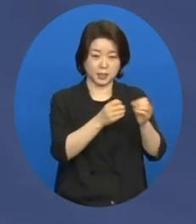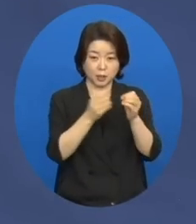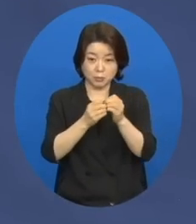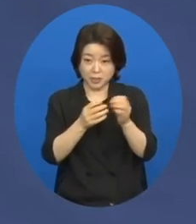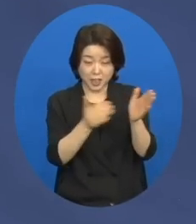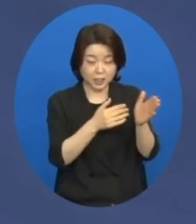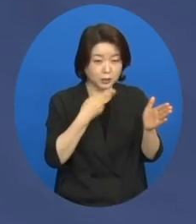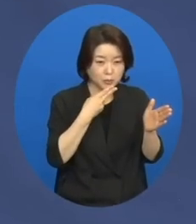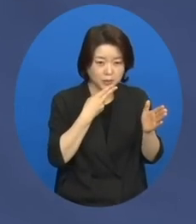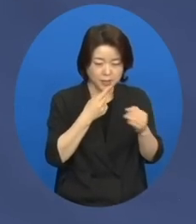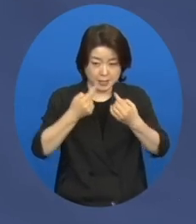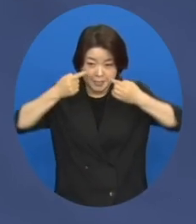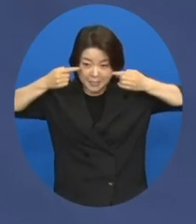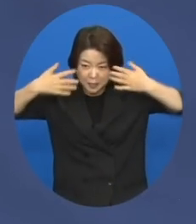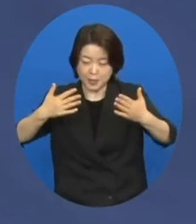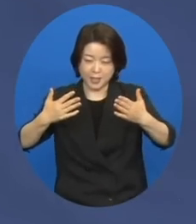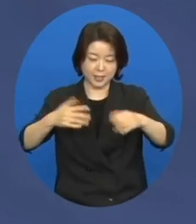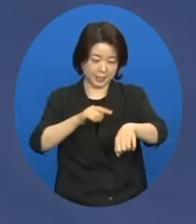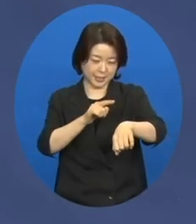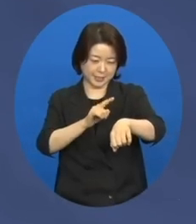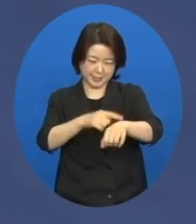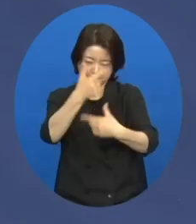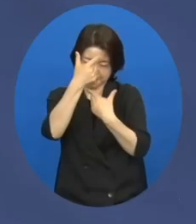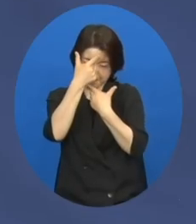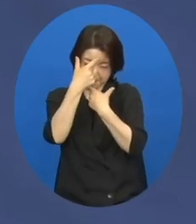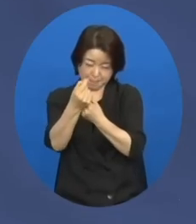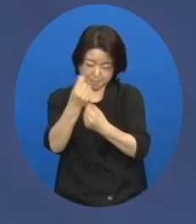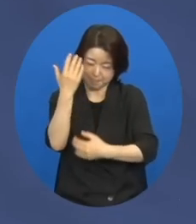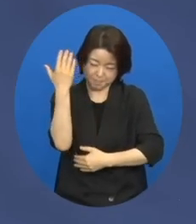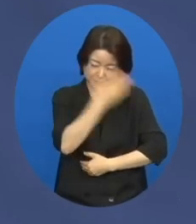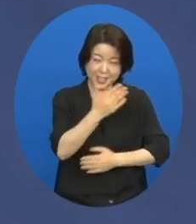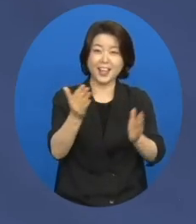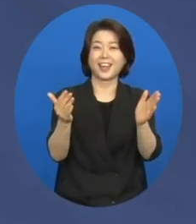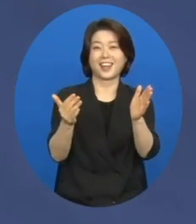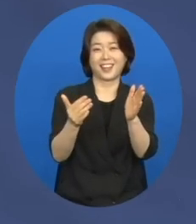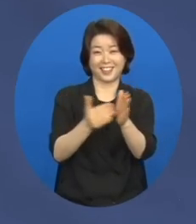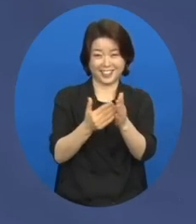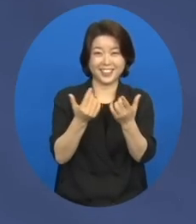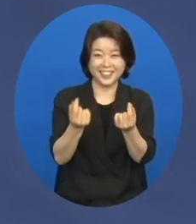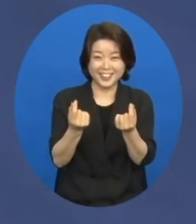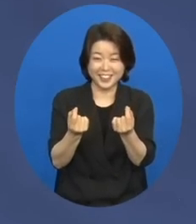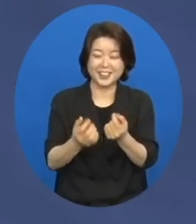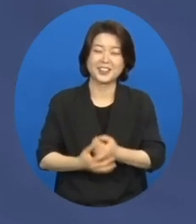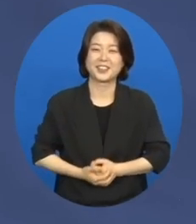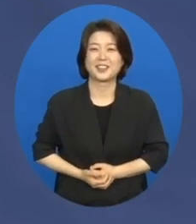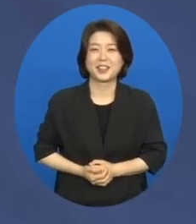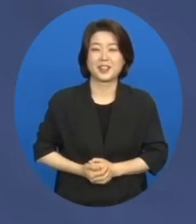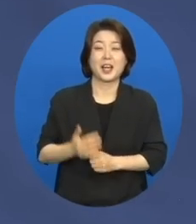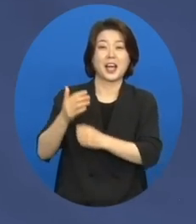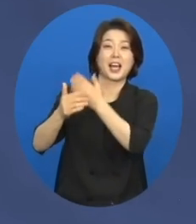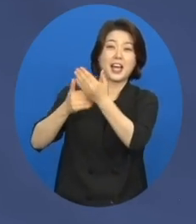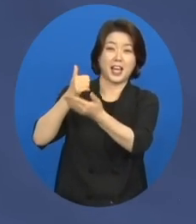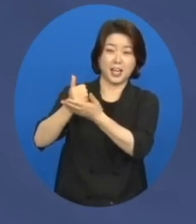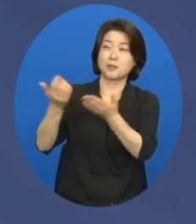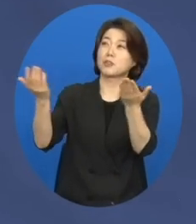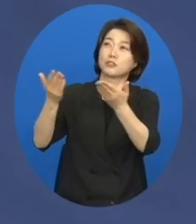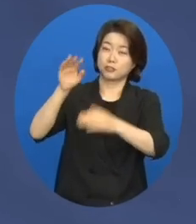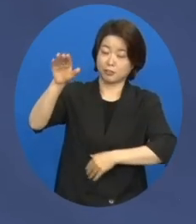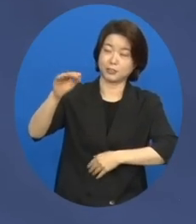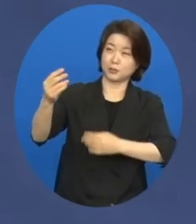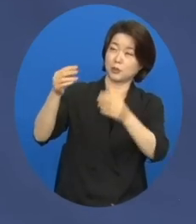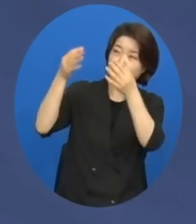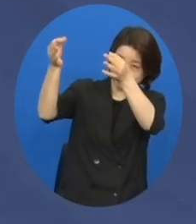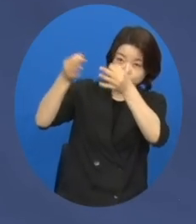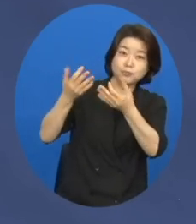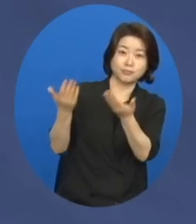끝나도 정확하게 아주 그냥 깨끗하게 끝내고, 그렇게 하나님의 뭐 일하심을 또 우리가 보는